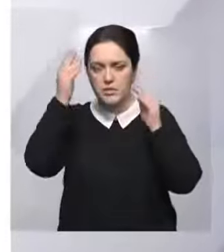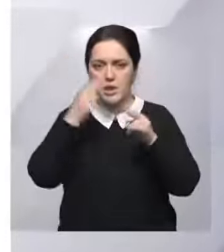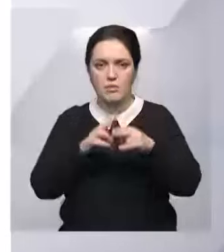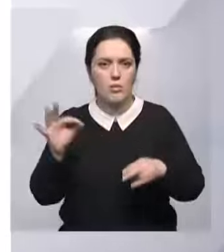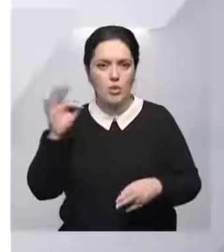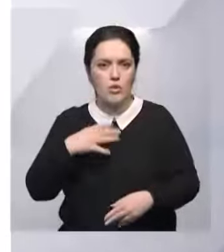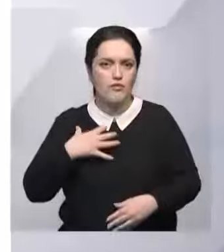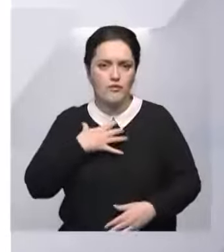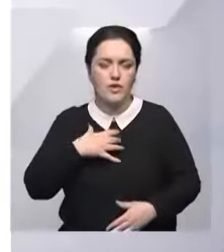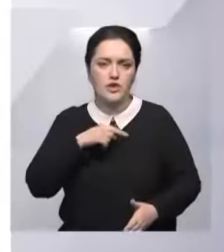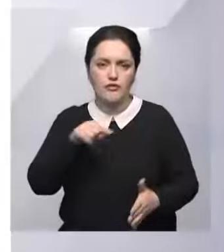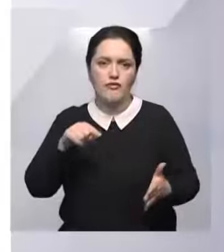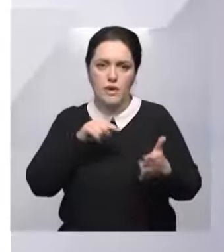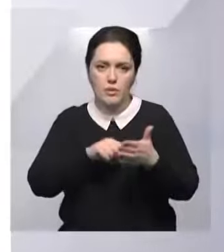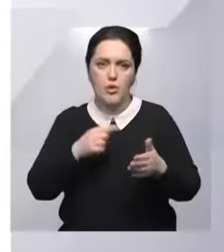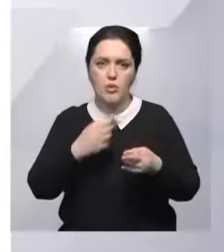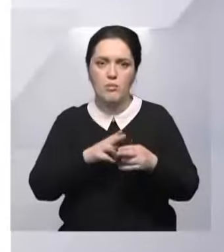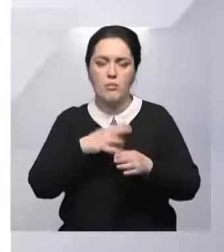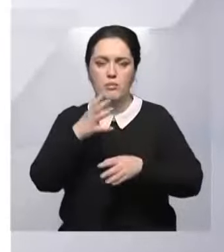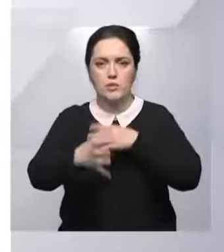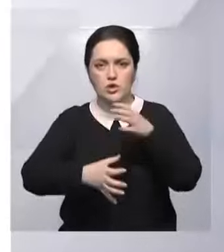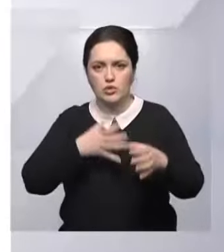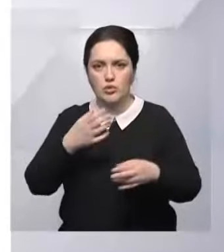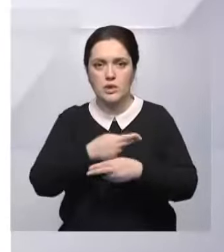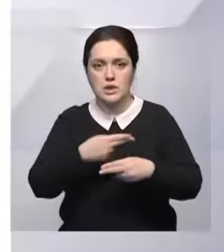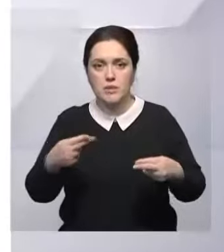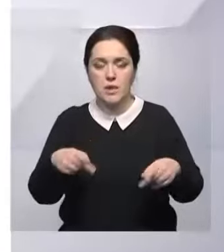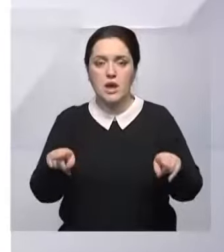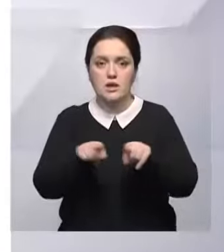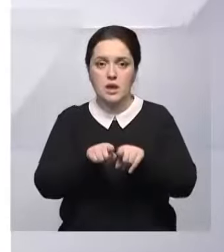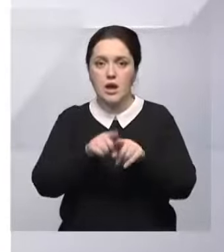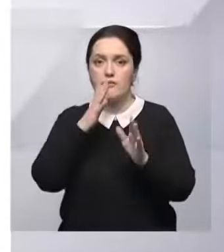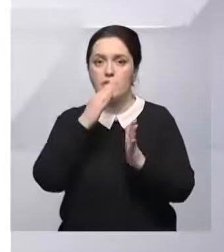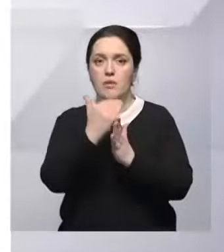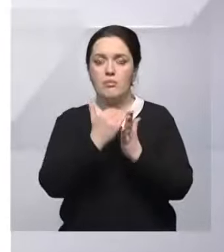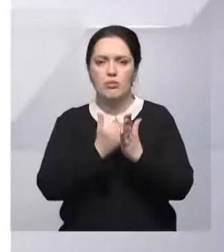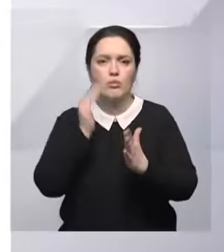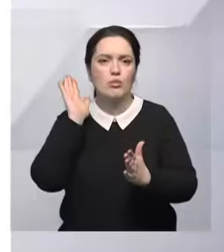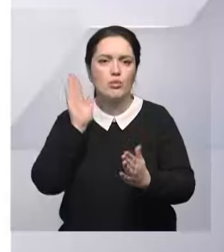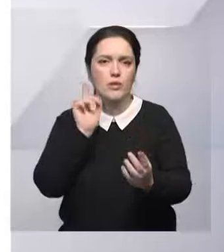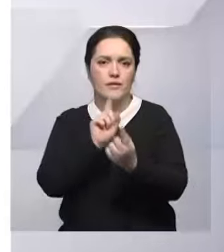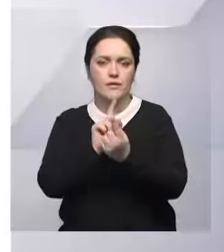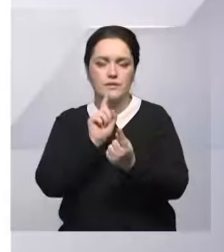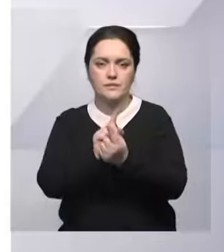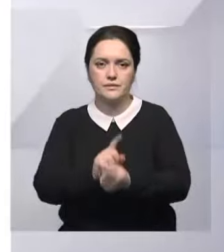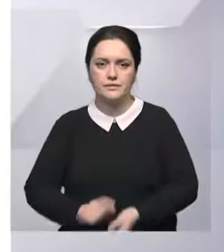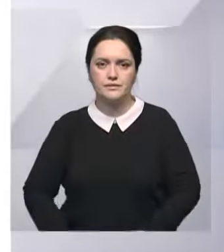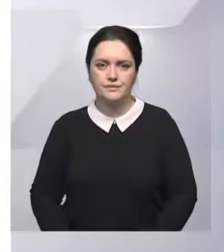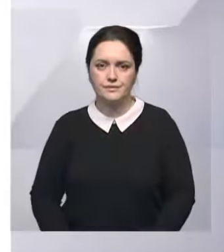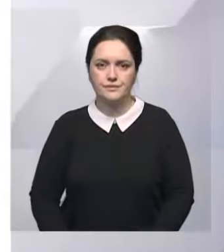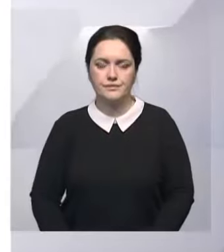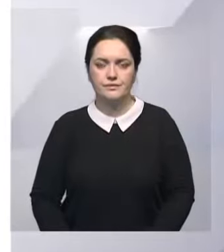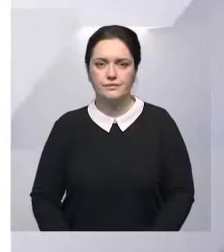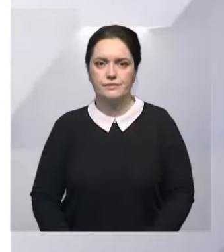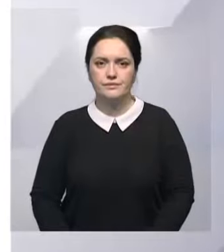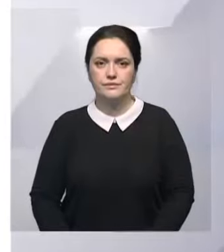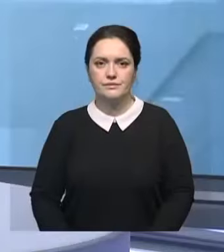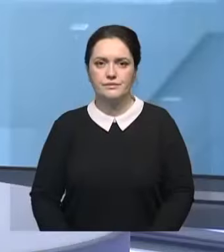Обменялись мнениями по актуальным вопросам региональной и международной повестки, а также рассмотрели график предстоящих встреч.